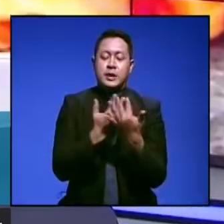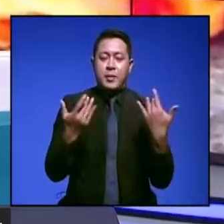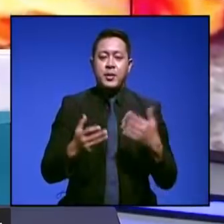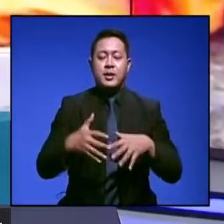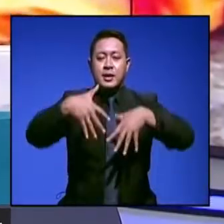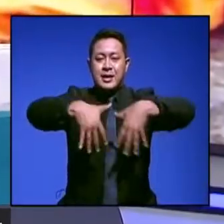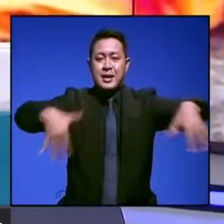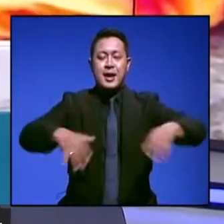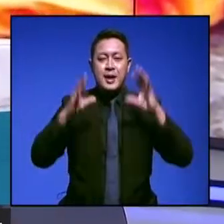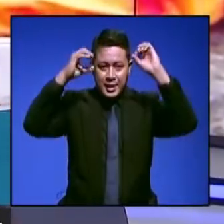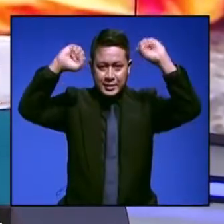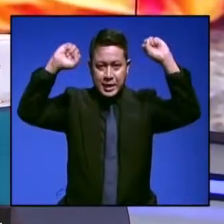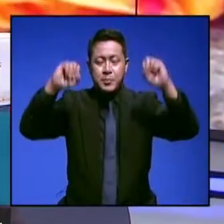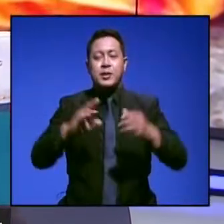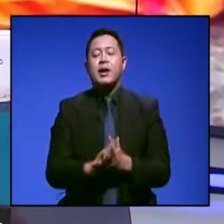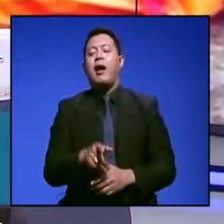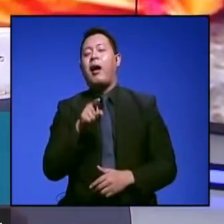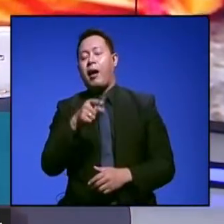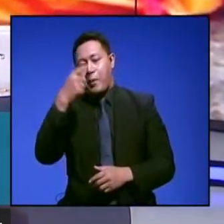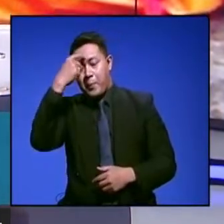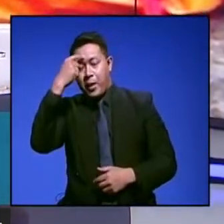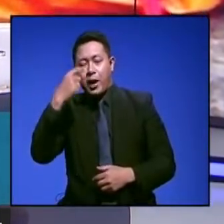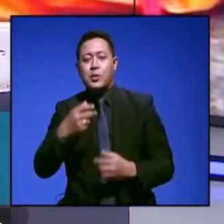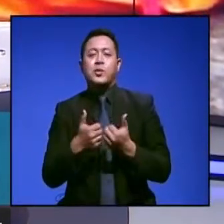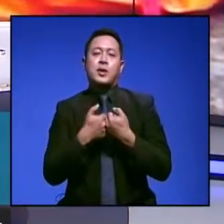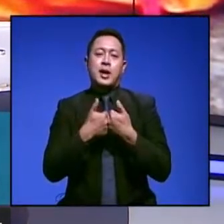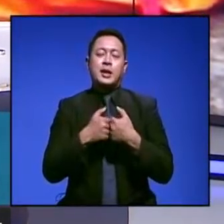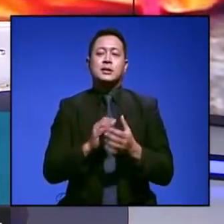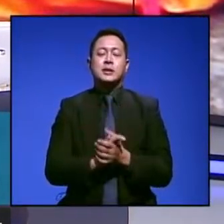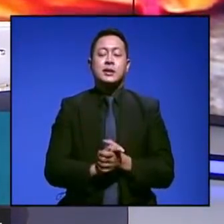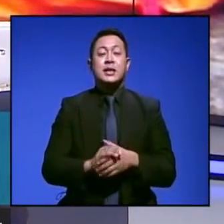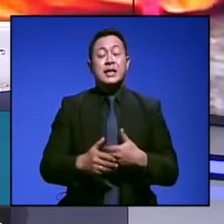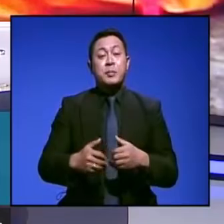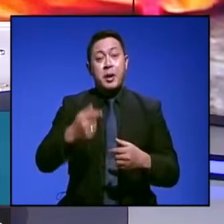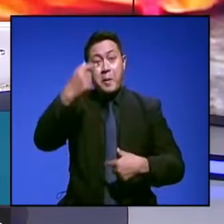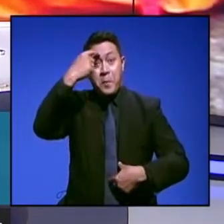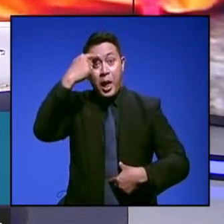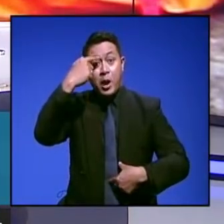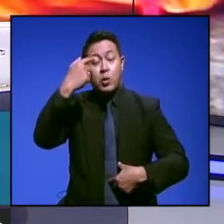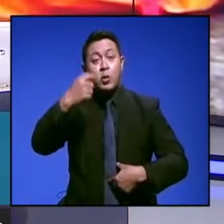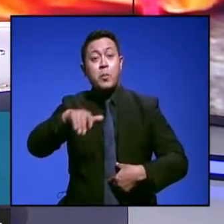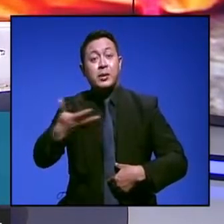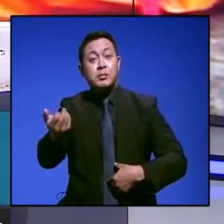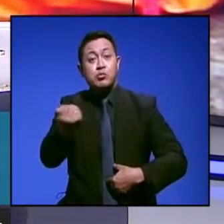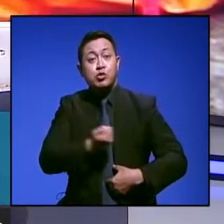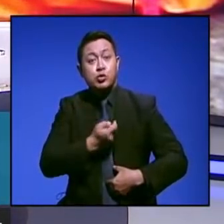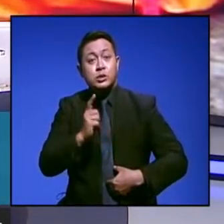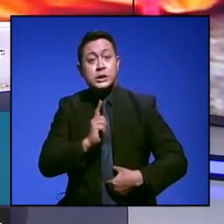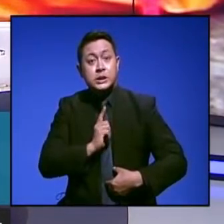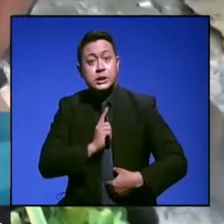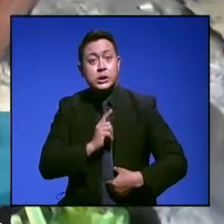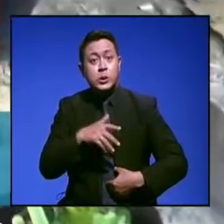Polisi menduga pelakunya adalah kekasih korban. Namun pelaku justru tewas bunuh diri satu hari setelah jasad korban ditemukan.